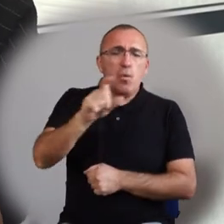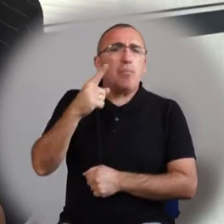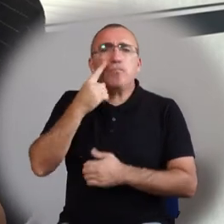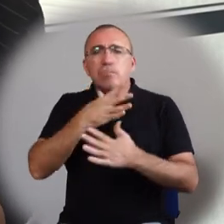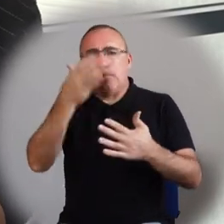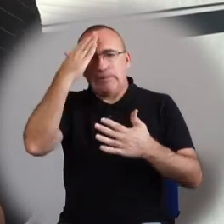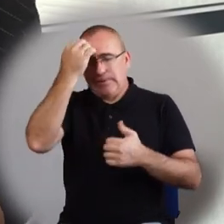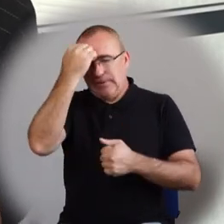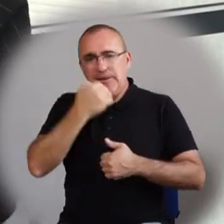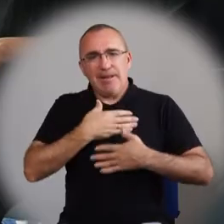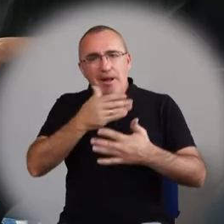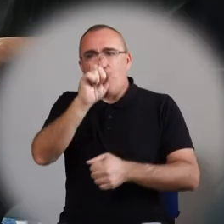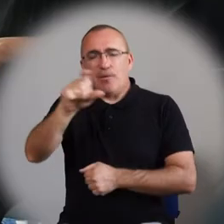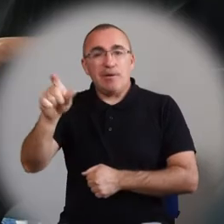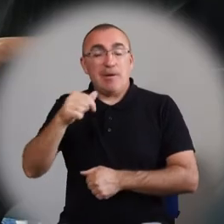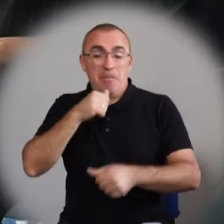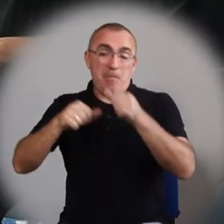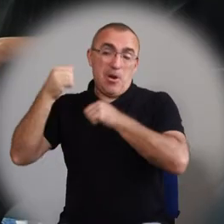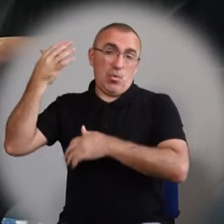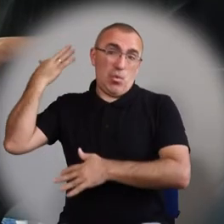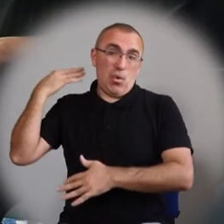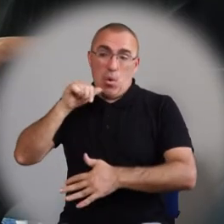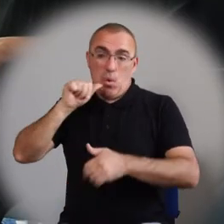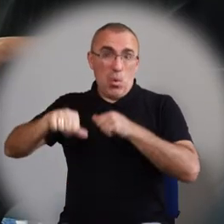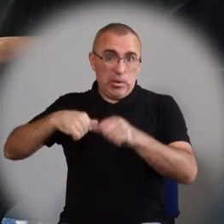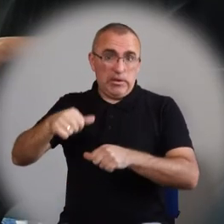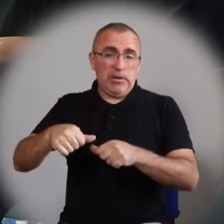з людьми, за що найбільше дякують? За минулі роки,